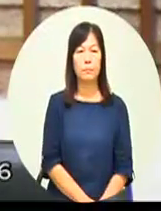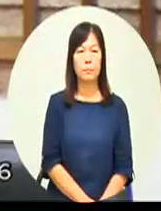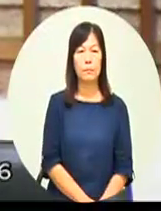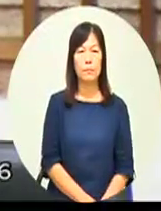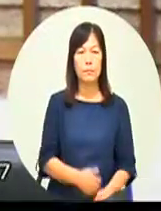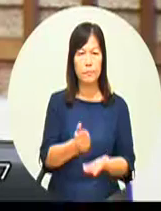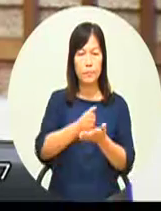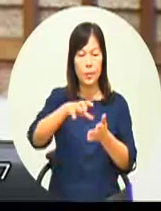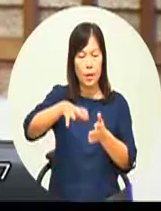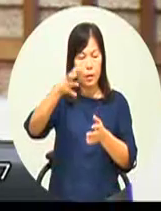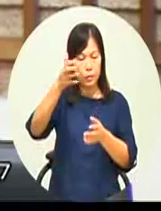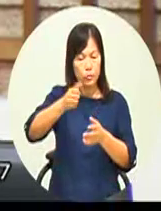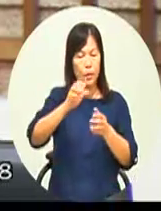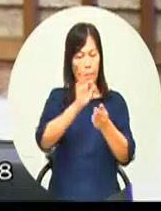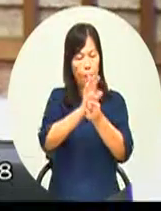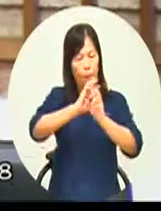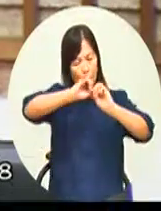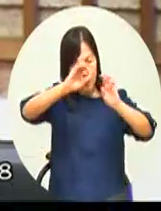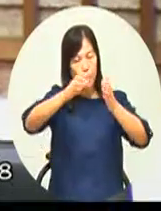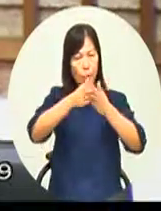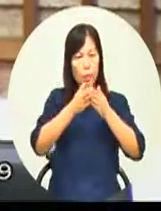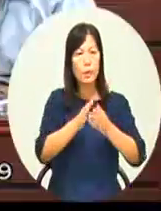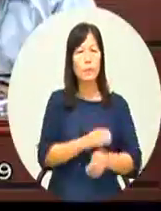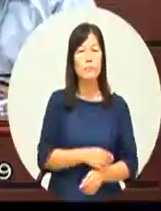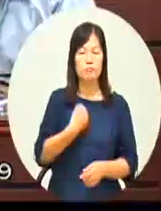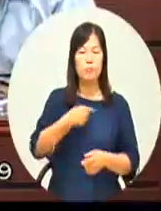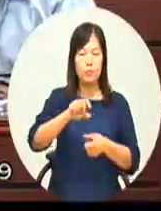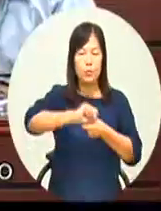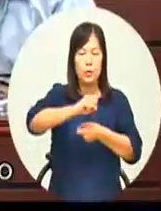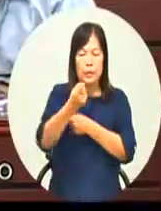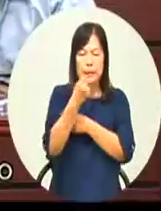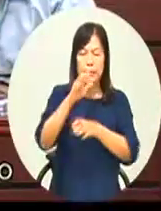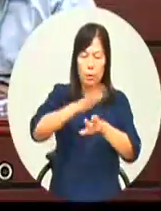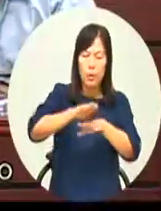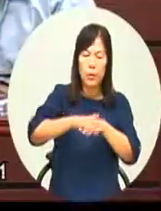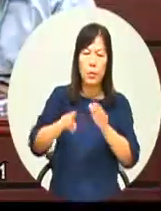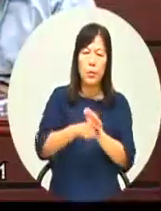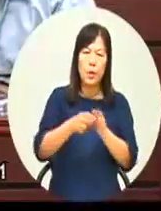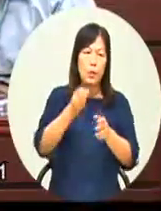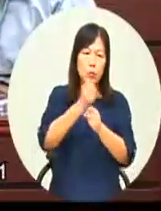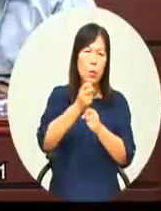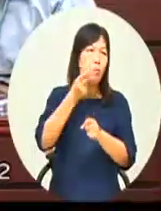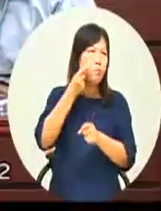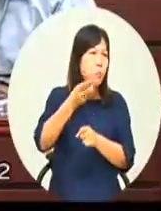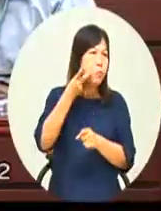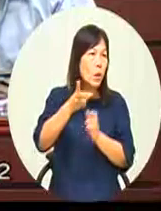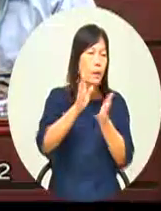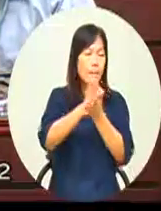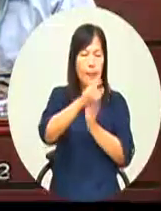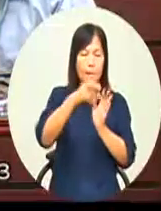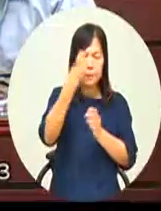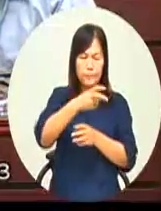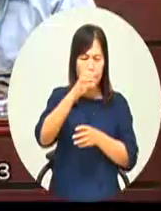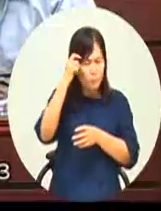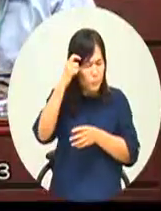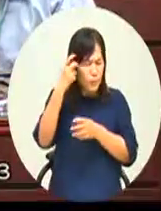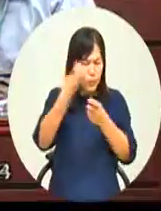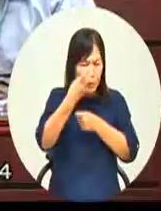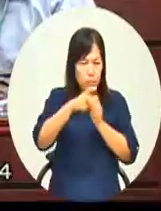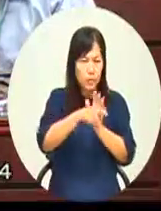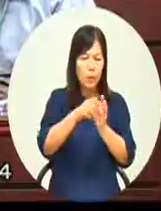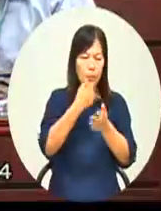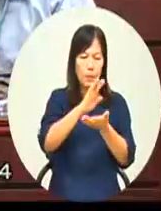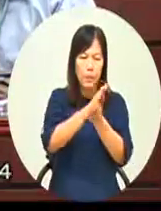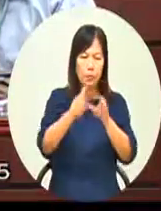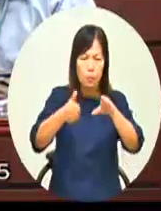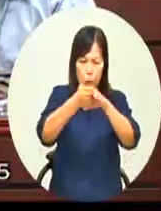局长加强宣传？ 是，这个我们再来加强，因为我们大概实施了一两个月，会来检讨说怎么样才能够让这个搭乘率